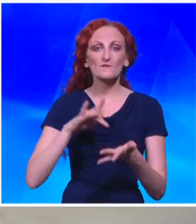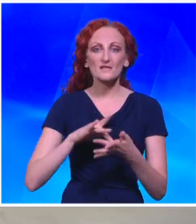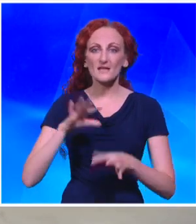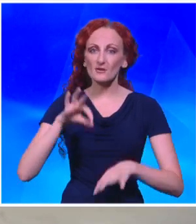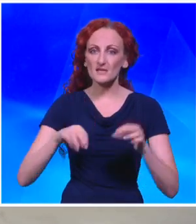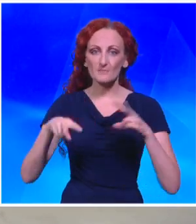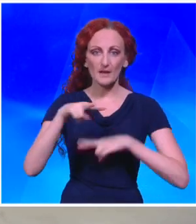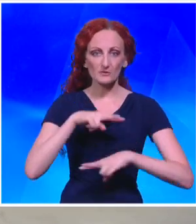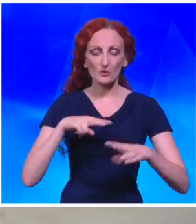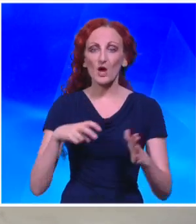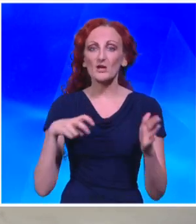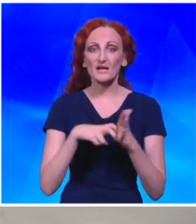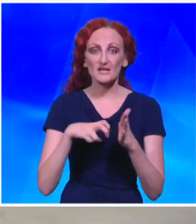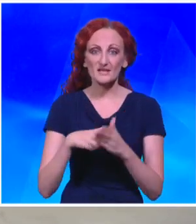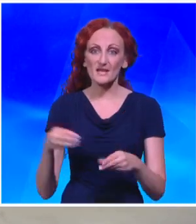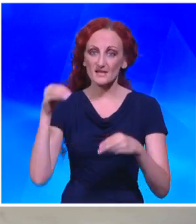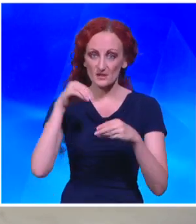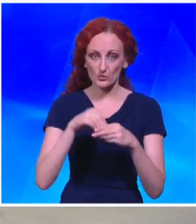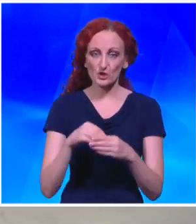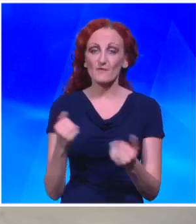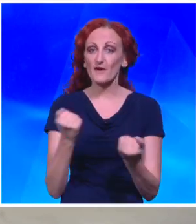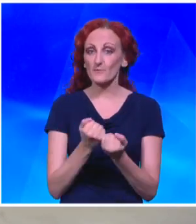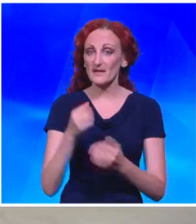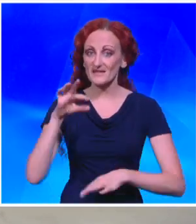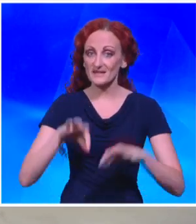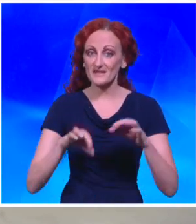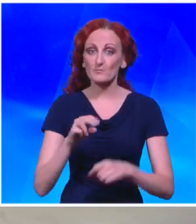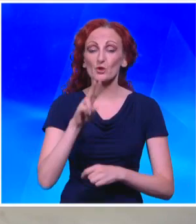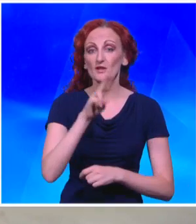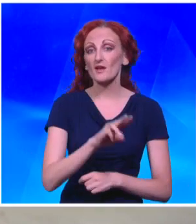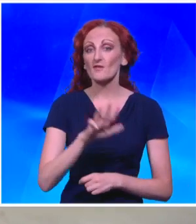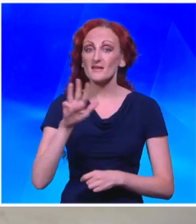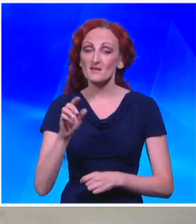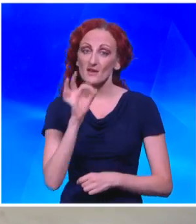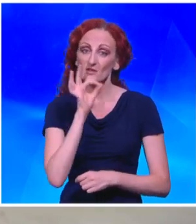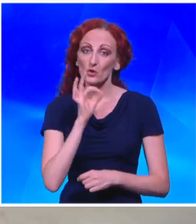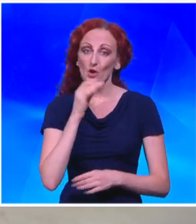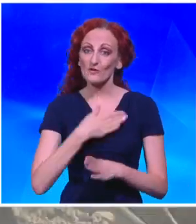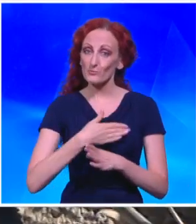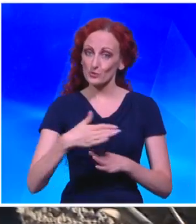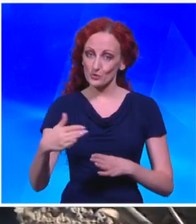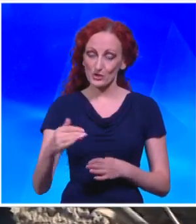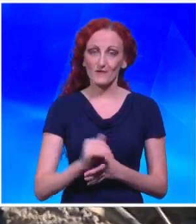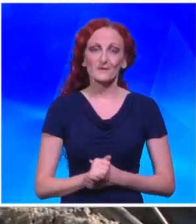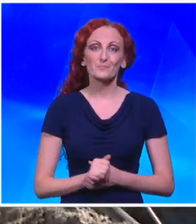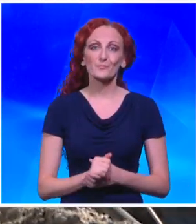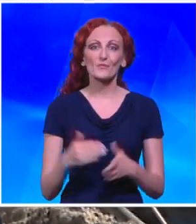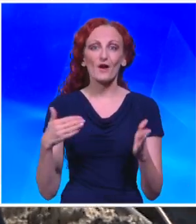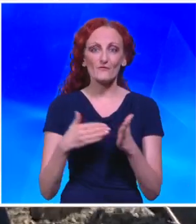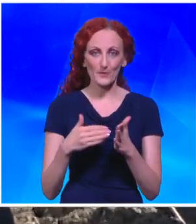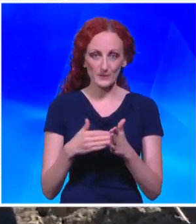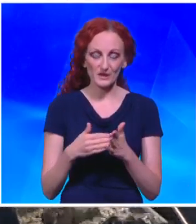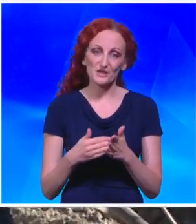избирателна комисия, регистрациите за участието в местния вод на 29 октомври продължават. Въпреки че сред